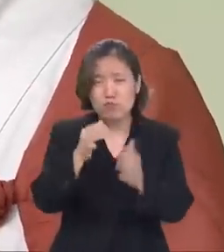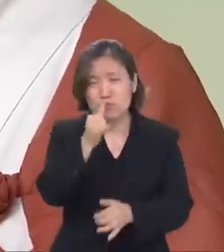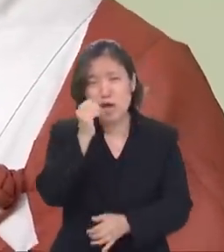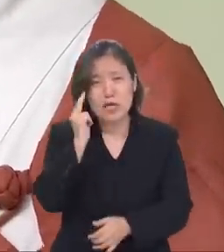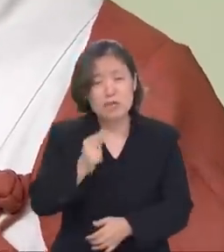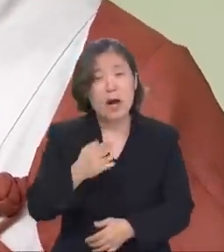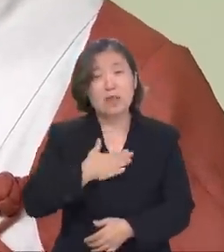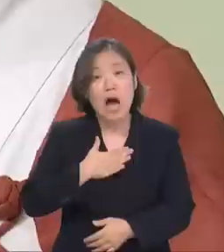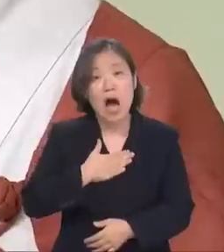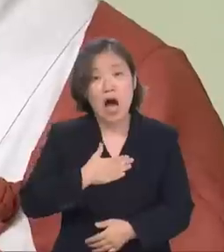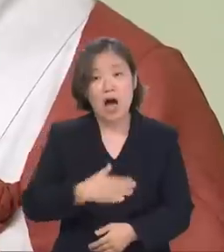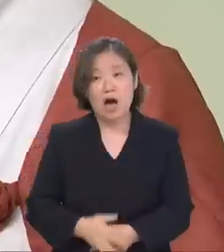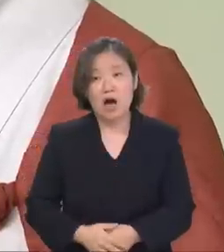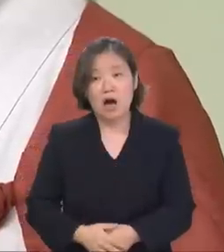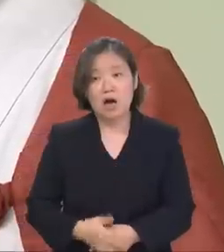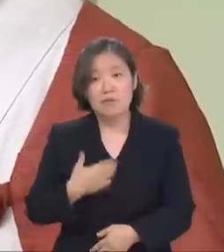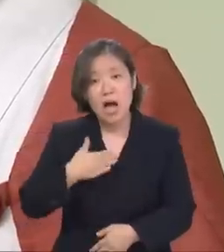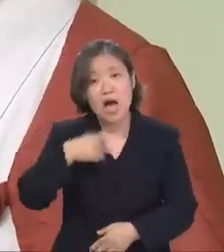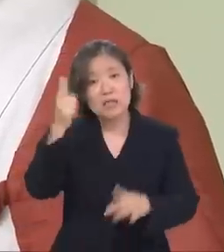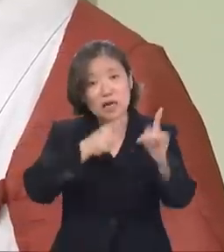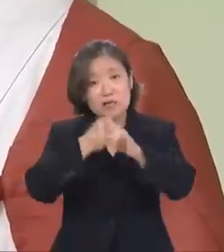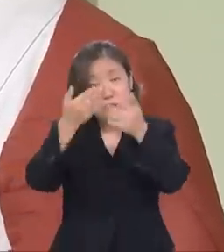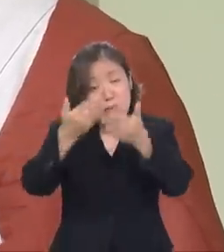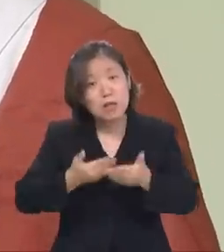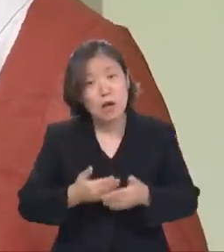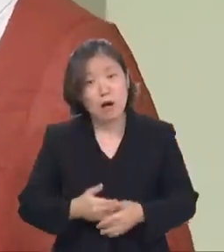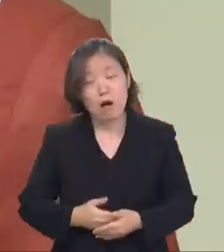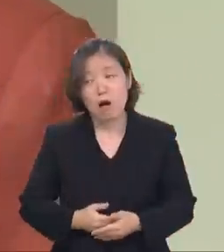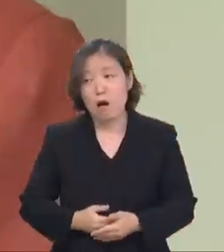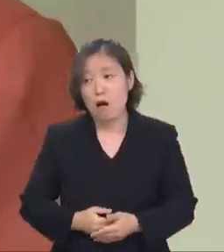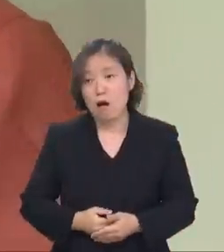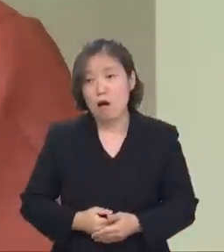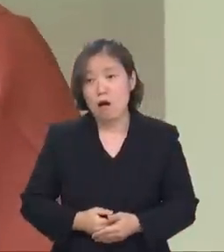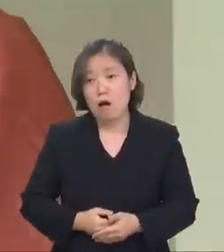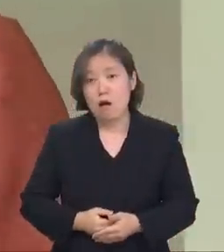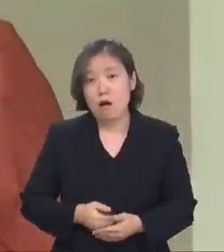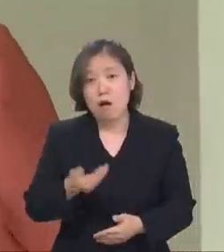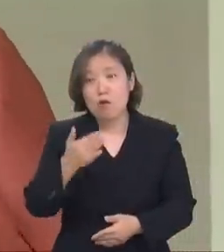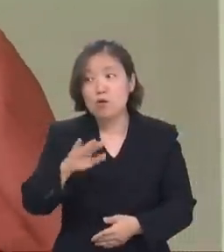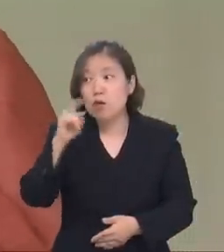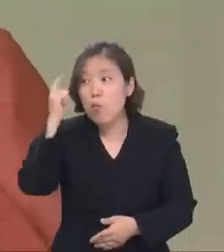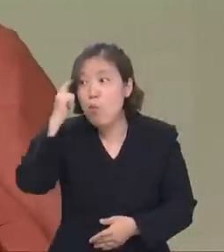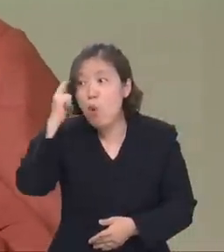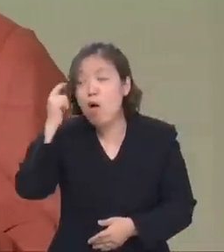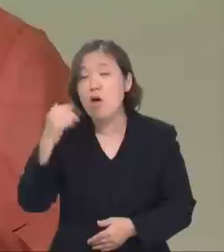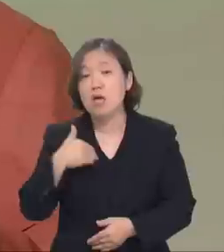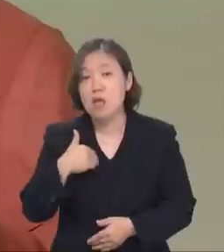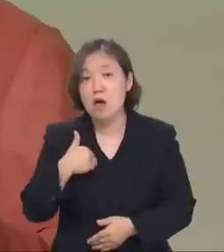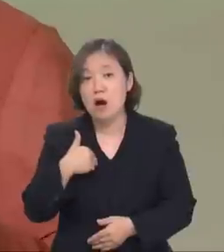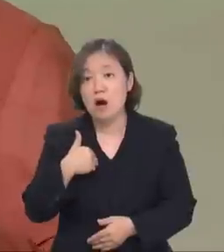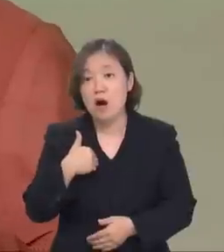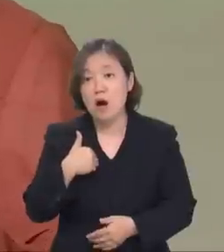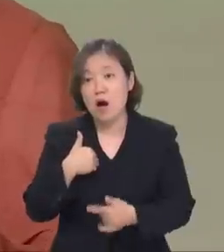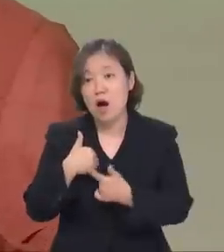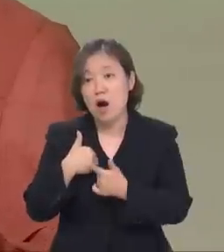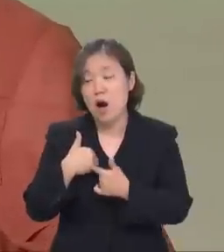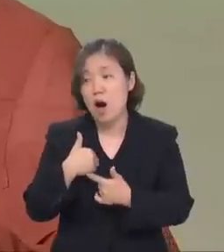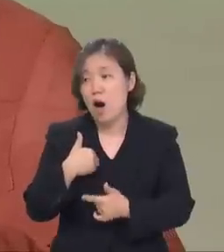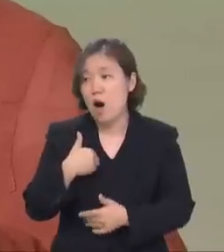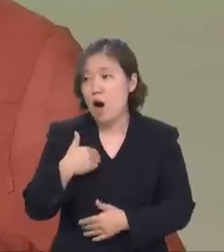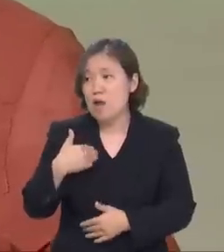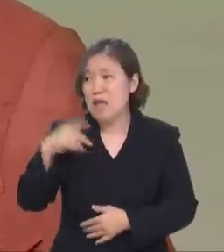난데 내가 상처를 받았는데 왜 내가 나에게